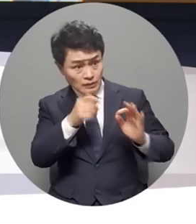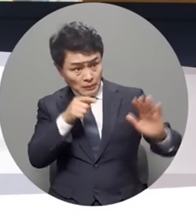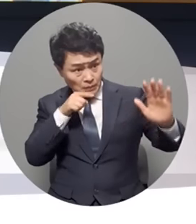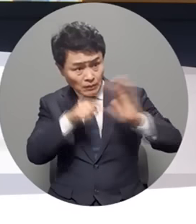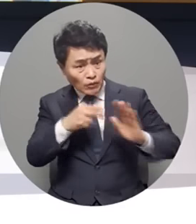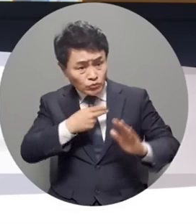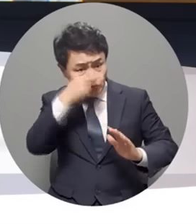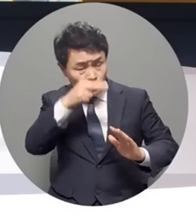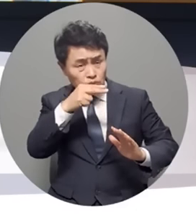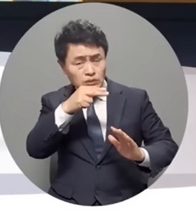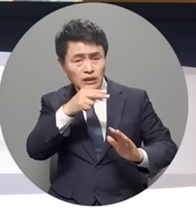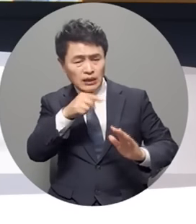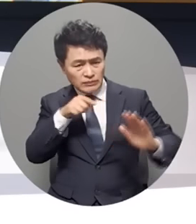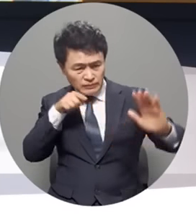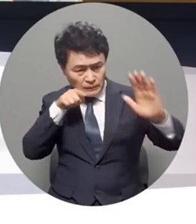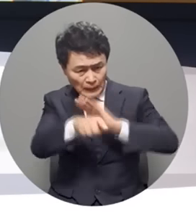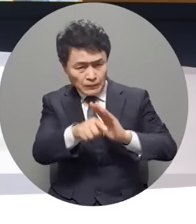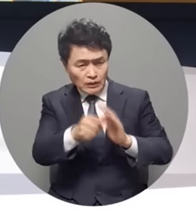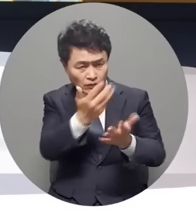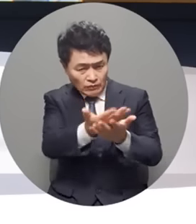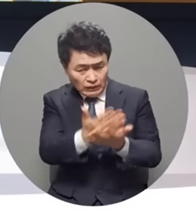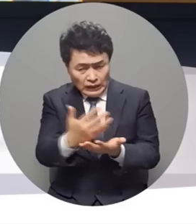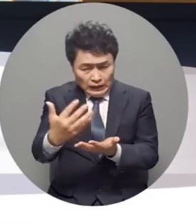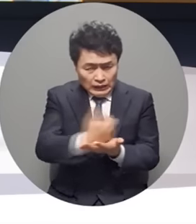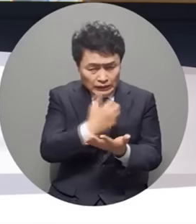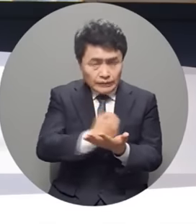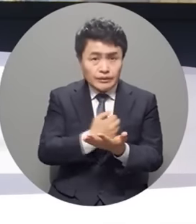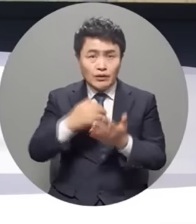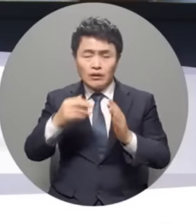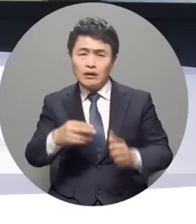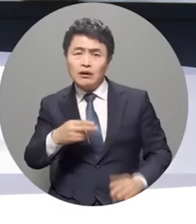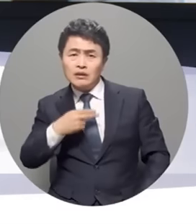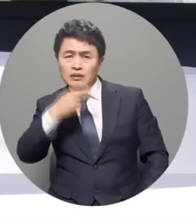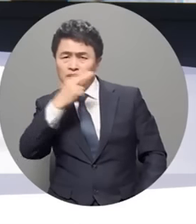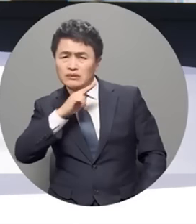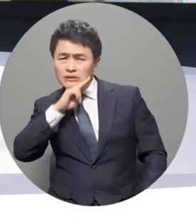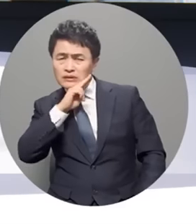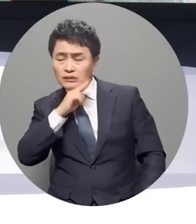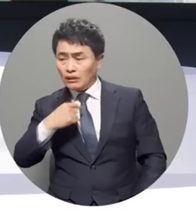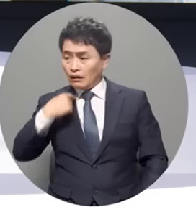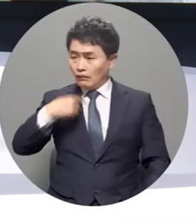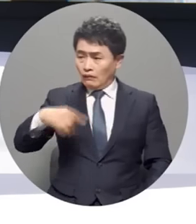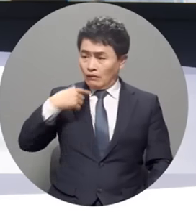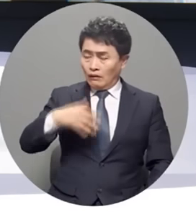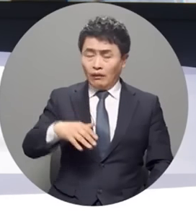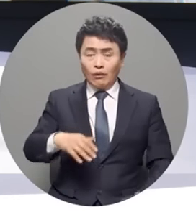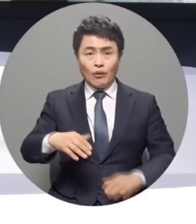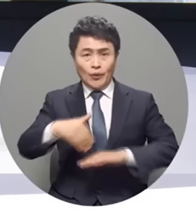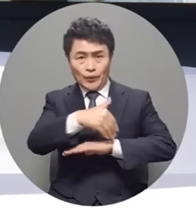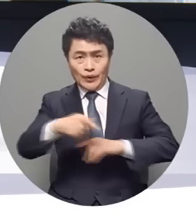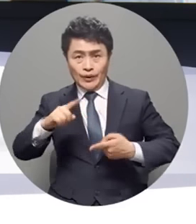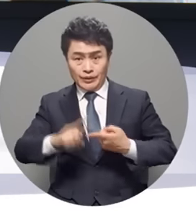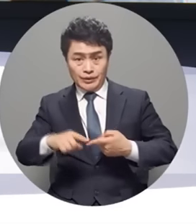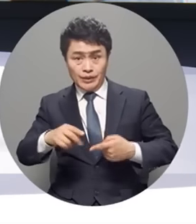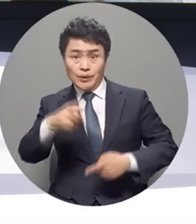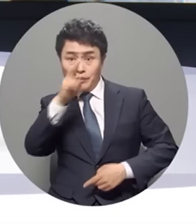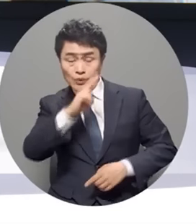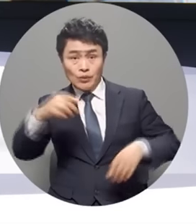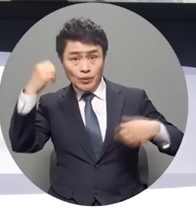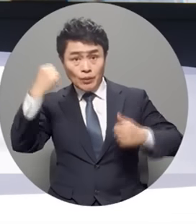유흥주점을 압수수색했습니다 음주 의혹을 부인하고 있는 김씨는 오늘 예정된 공연을